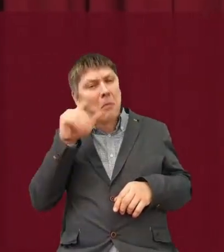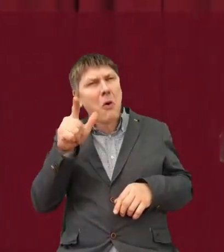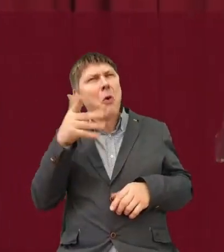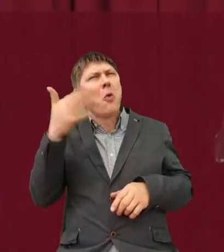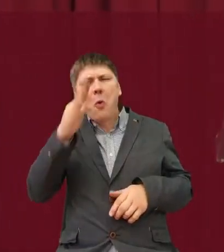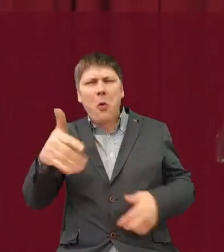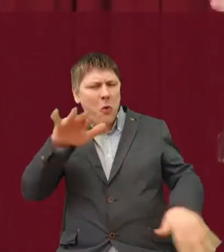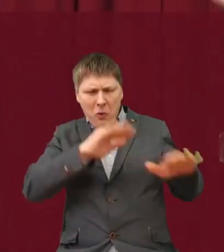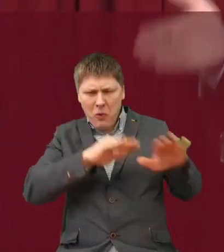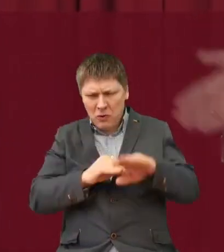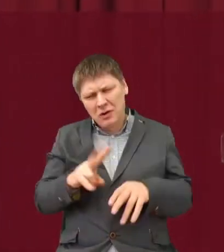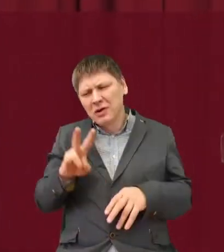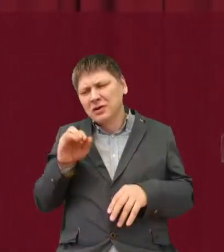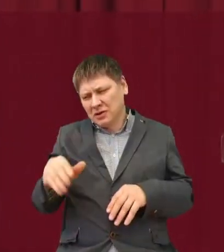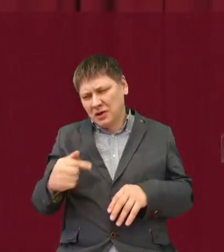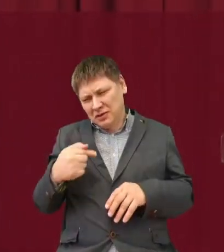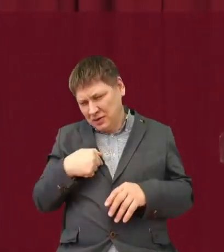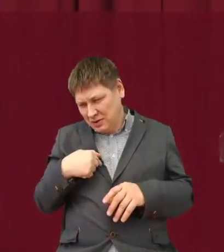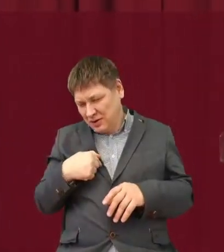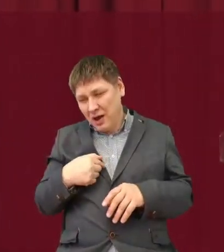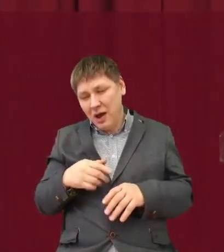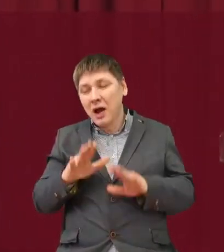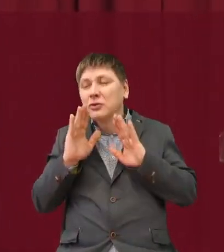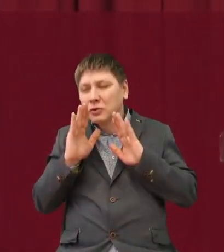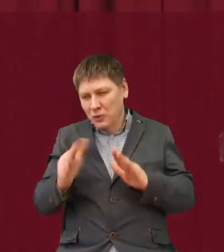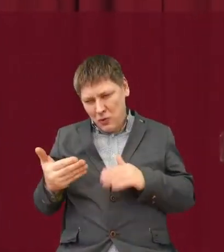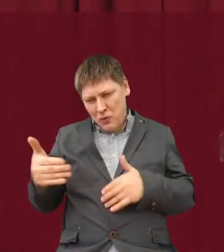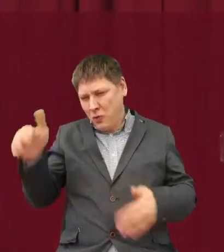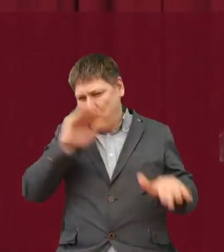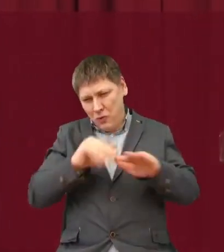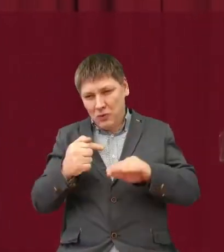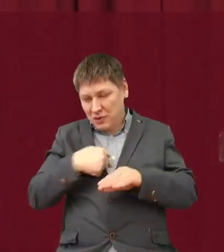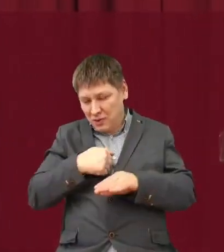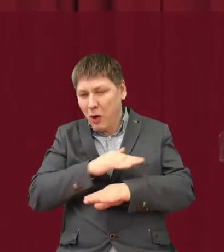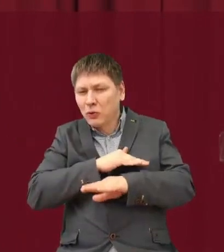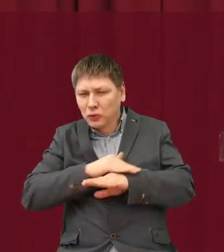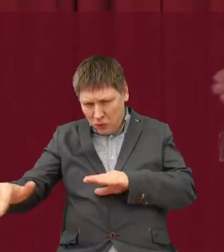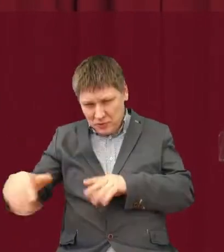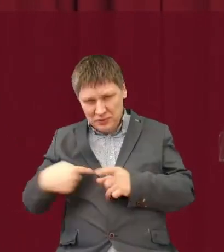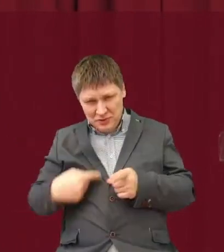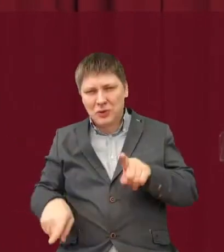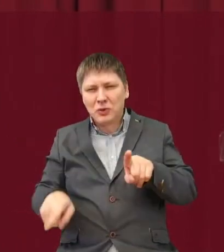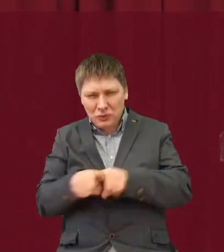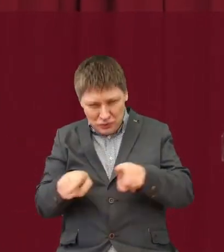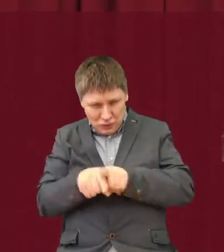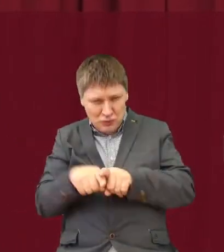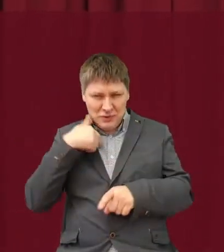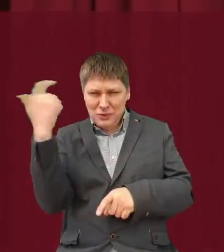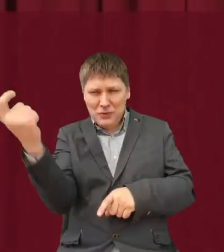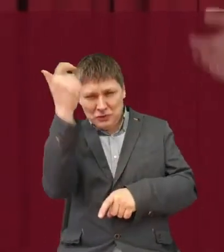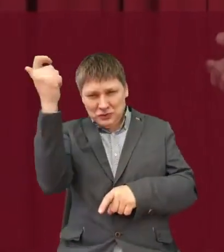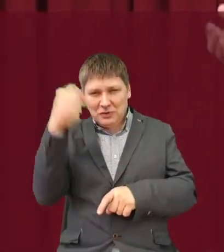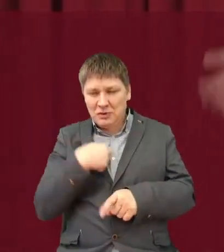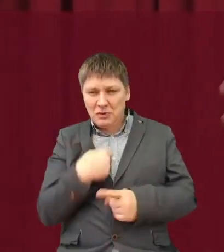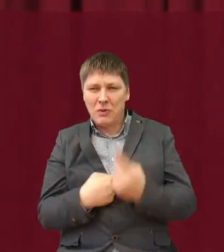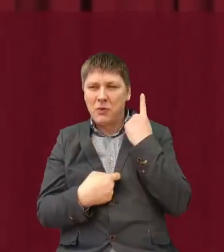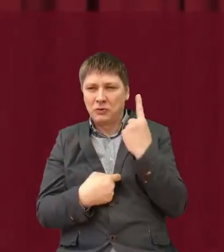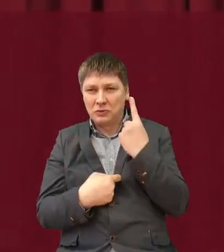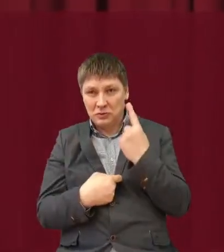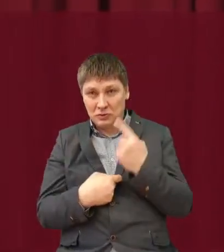далин я придам его в руки твои и сириане потерпели сокрушительное поражение